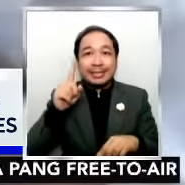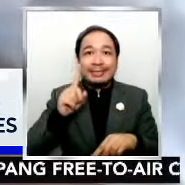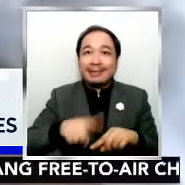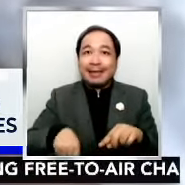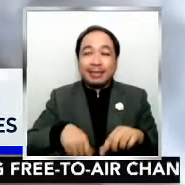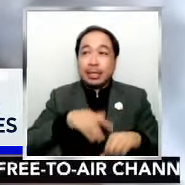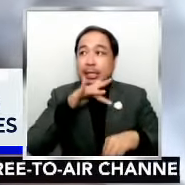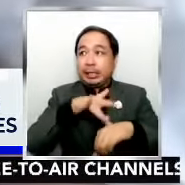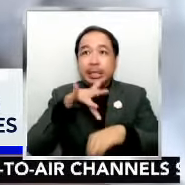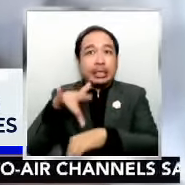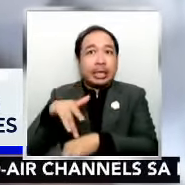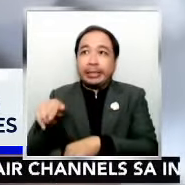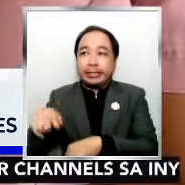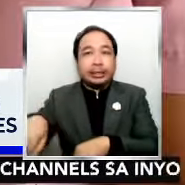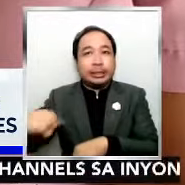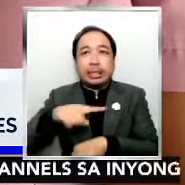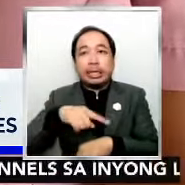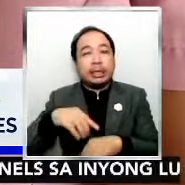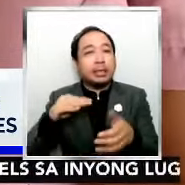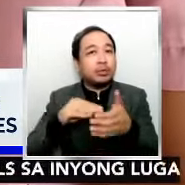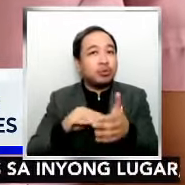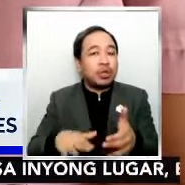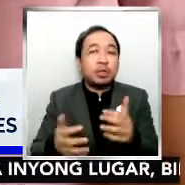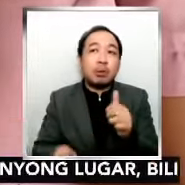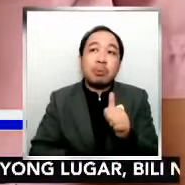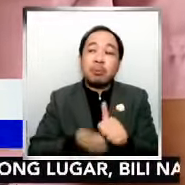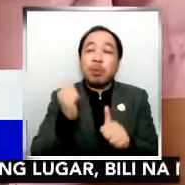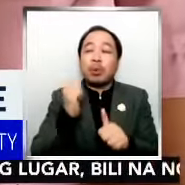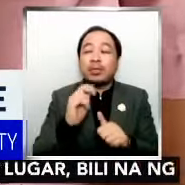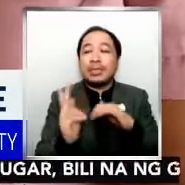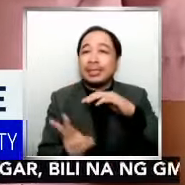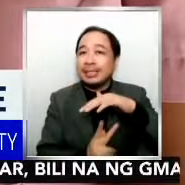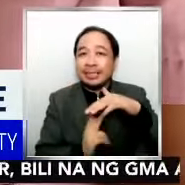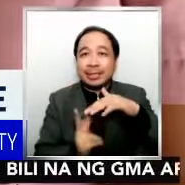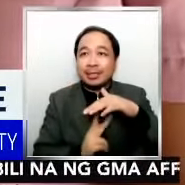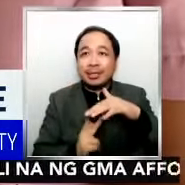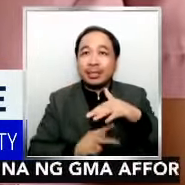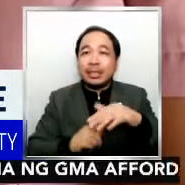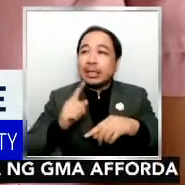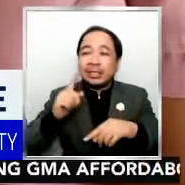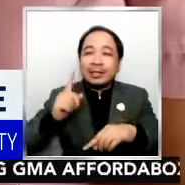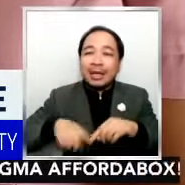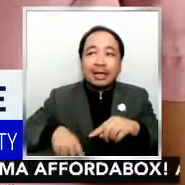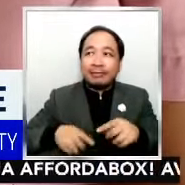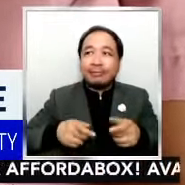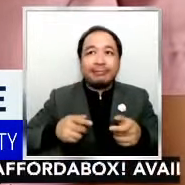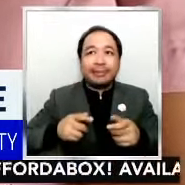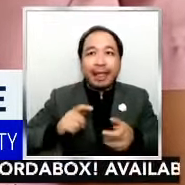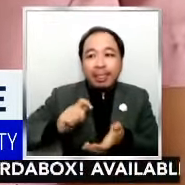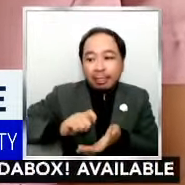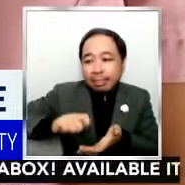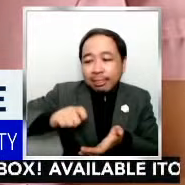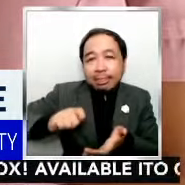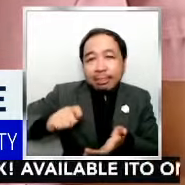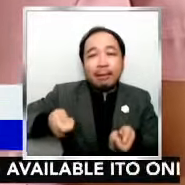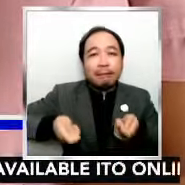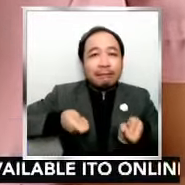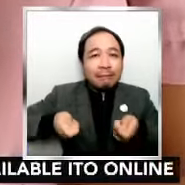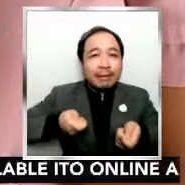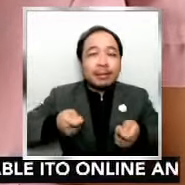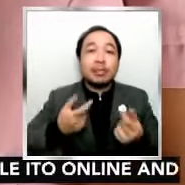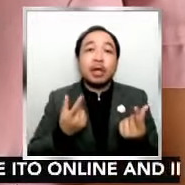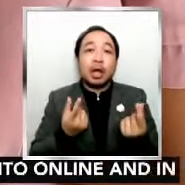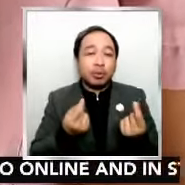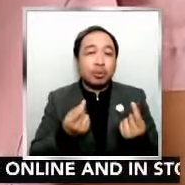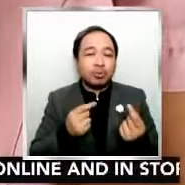So, karamihan sa kinder, hindi pa talaga marunong na proper handling ng pencil. So, yun, inorient ko na lang yung mga magulang na